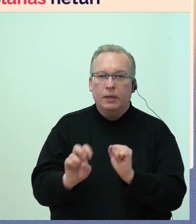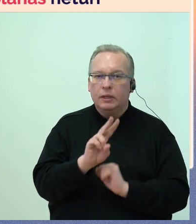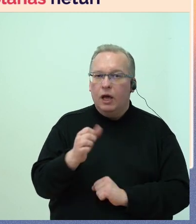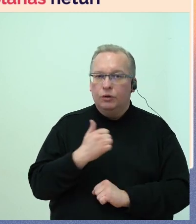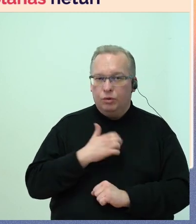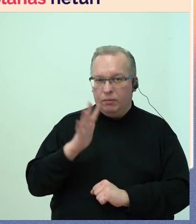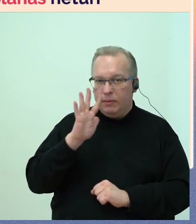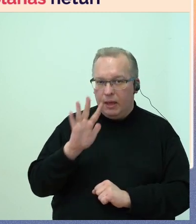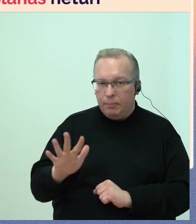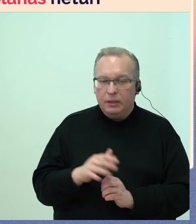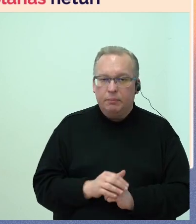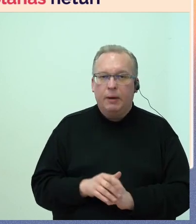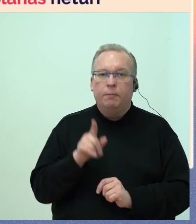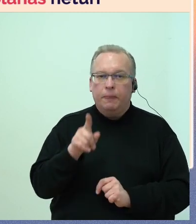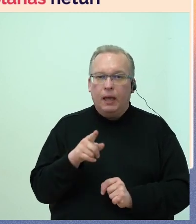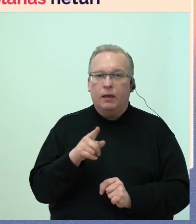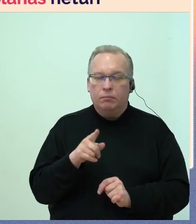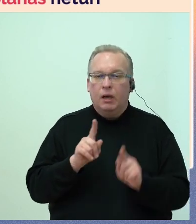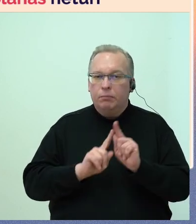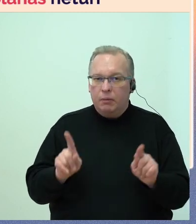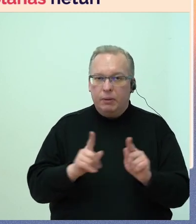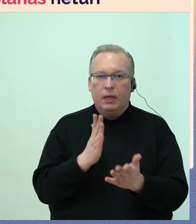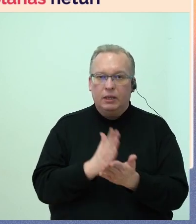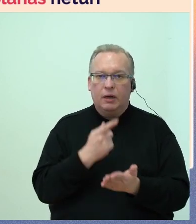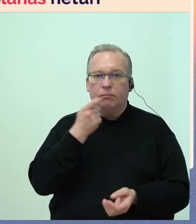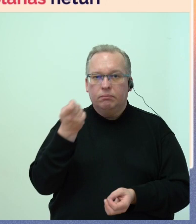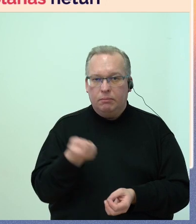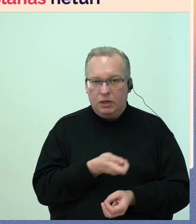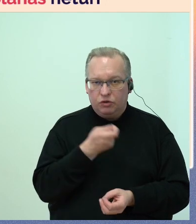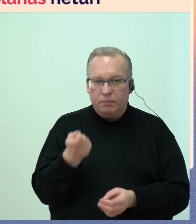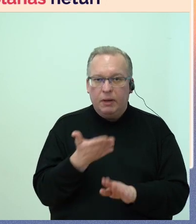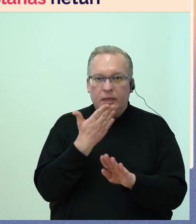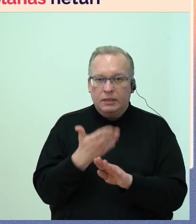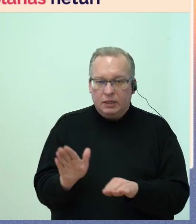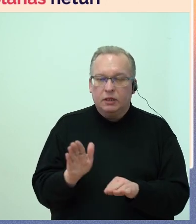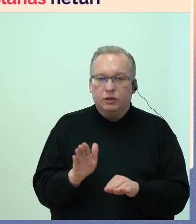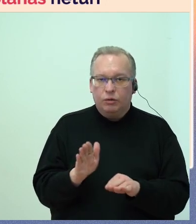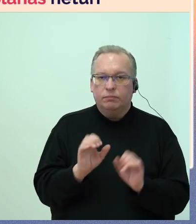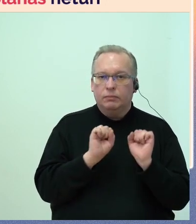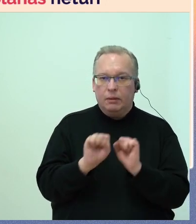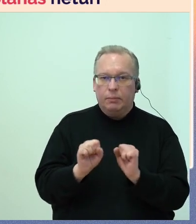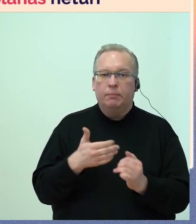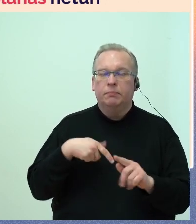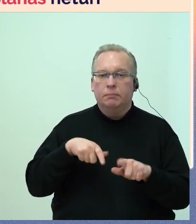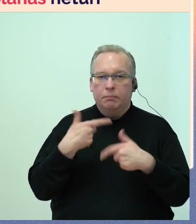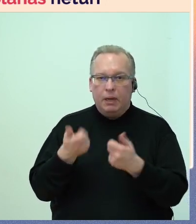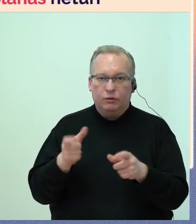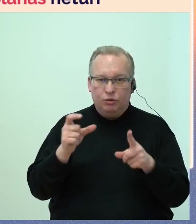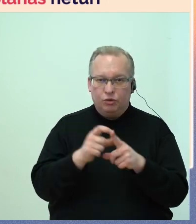su neapykantos antisemitinė kalba, irgi yra nepakankamai skirtos priemonės. Tai perduodu žodį Kristinai.